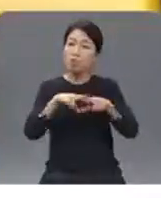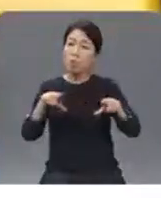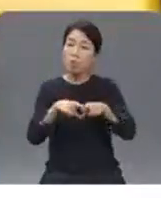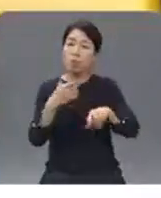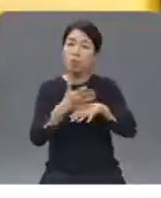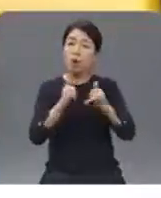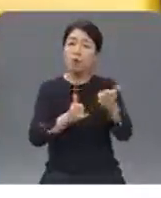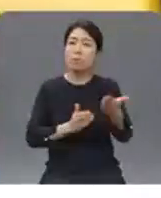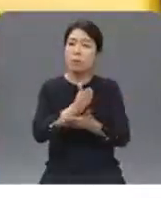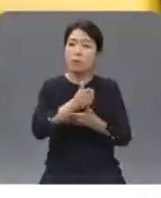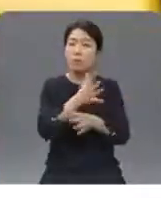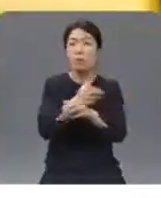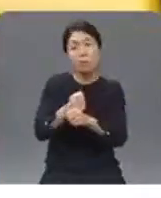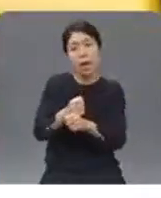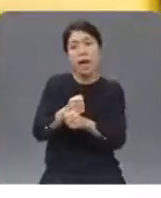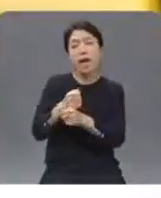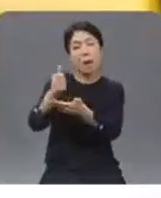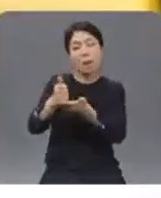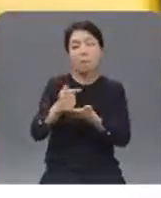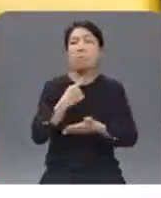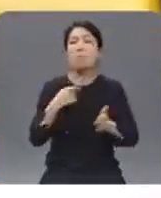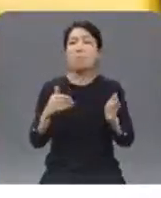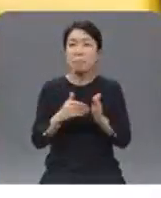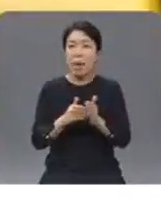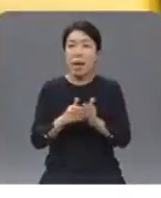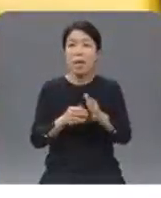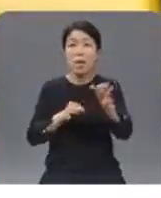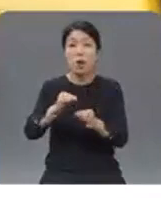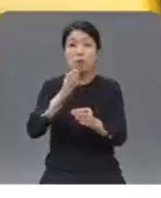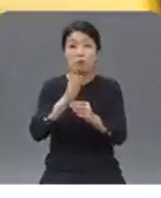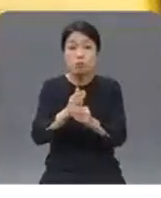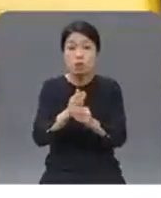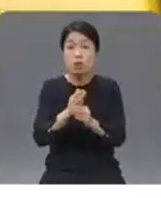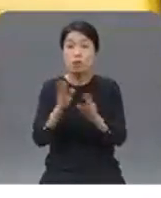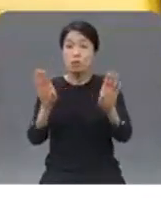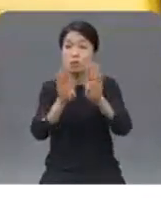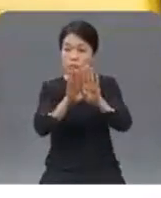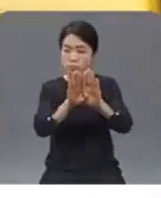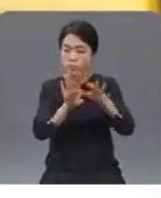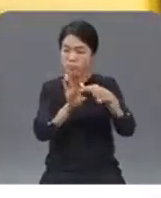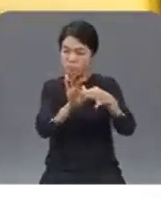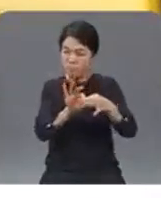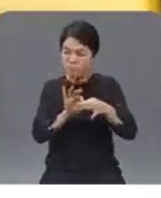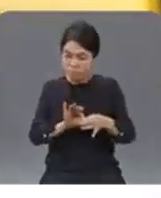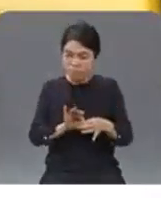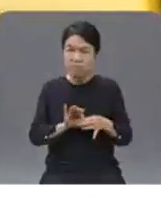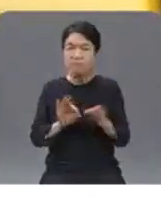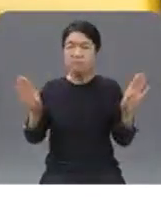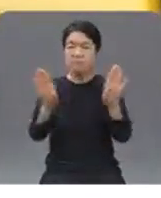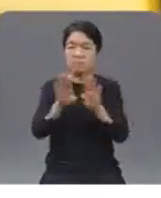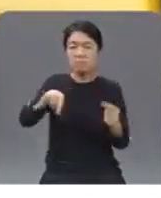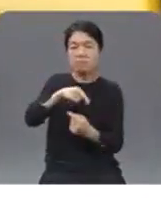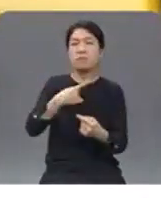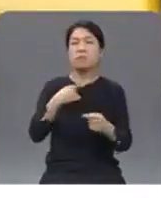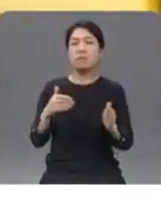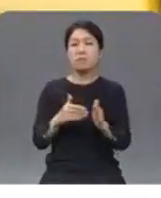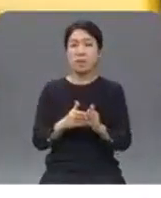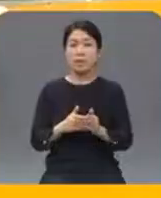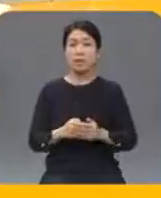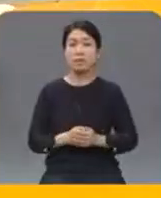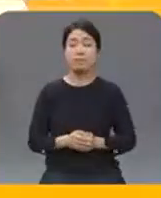또 외국인 전용 예약제로 손님을 받아왔고 영업 중에도 출입문을 3중으로 잠그는 등 폐쇄적으로 운영해